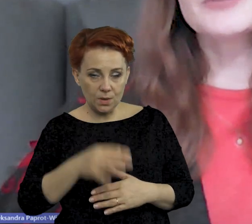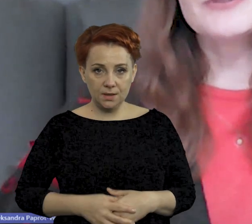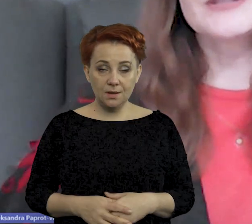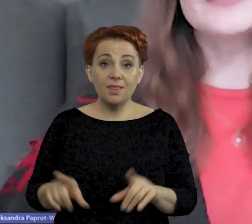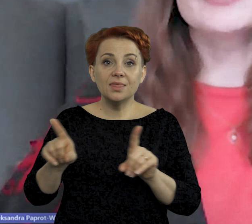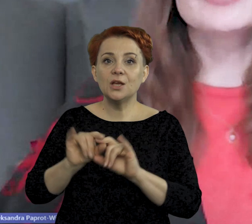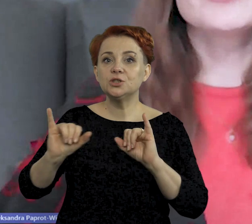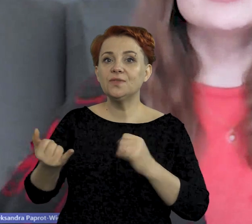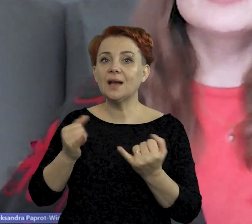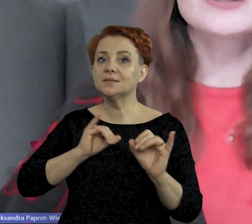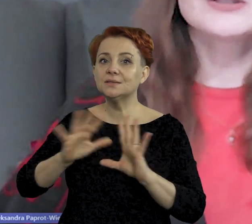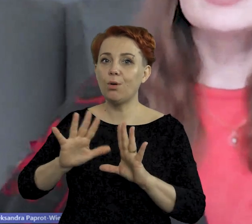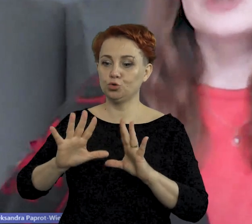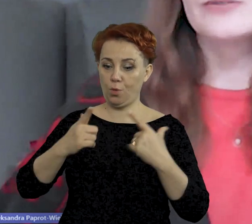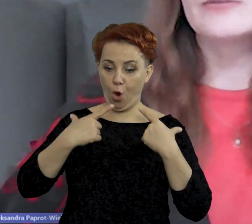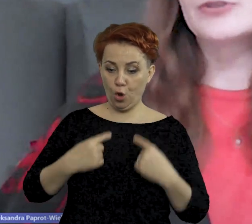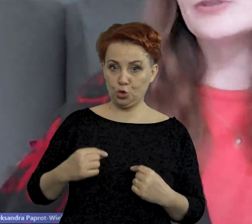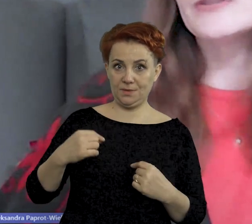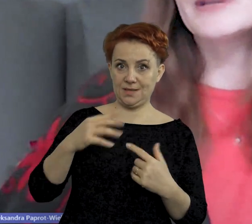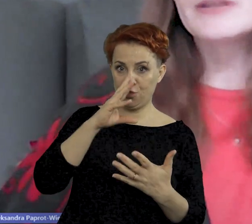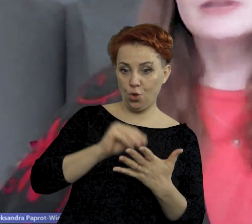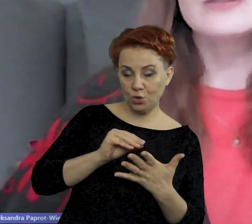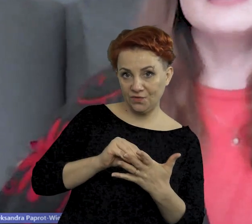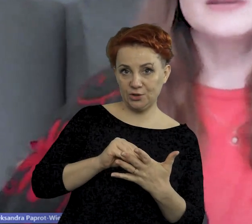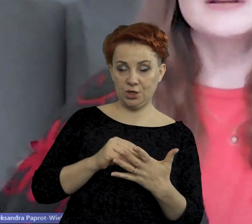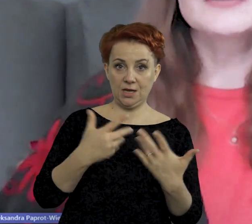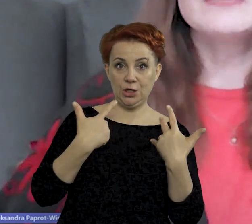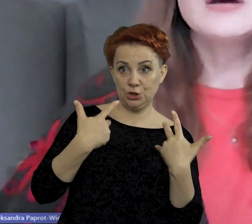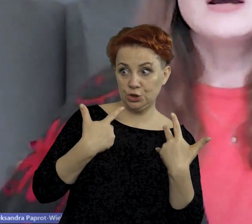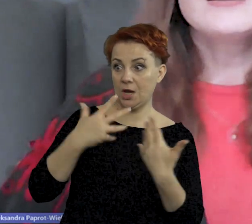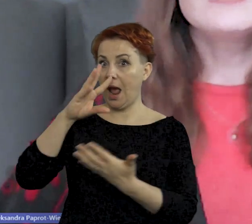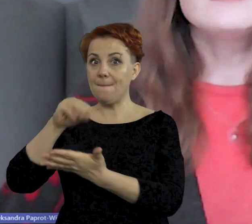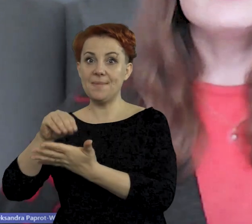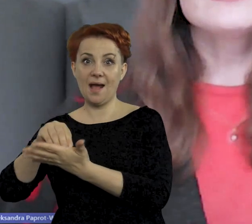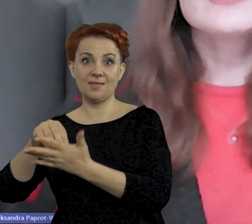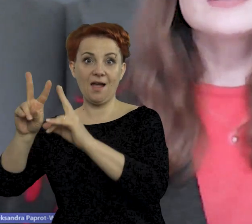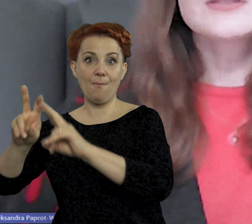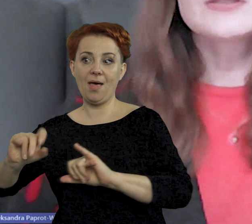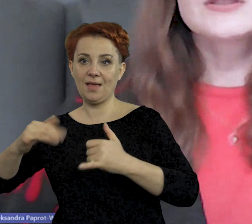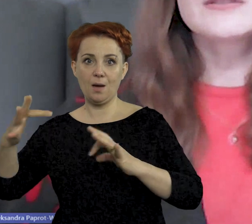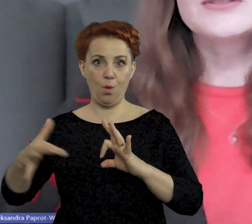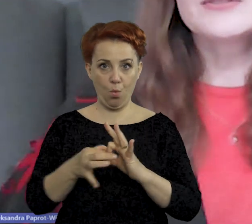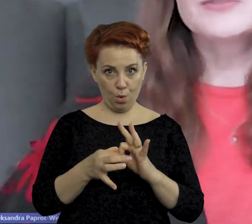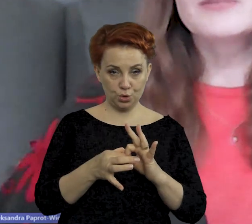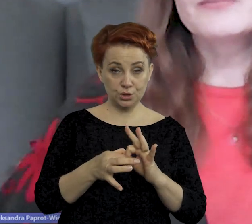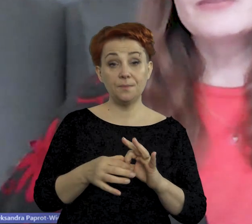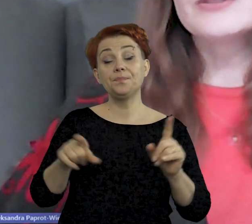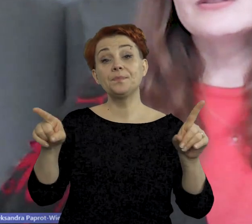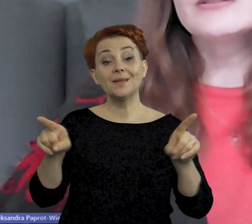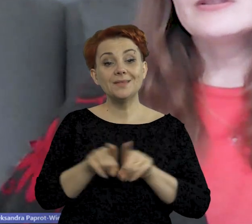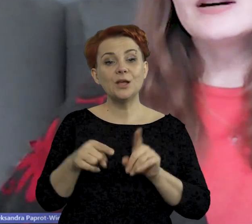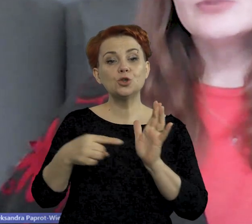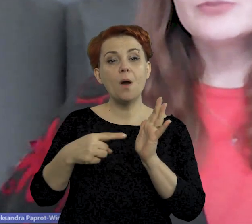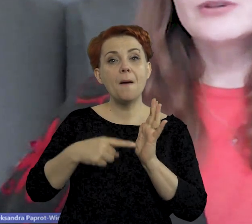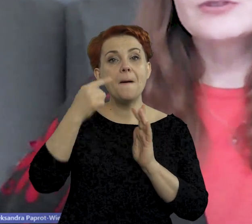jak możemy wiązać właśnie osobiste doświadczenia życiowe z praktyką badawczą. Warto też zaznaczyć, że właśnie w tej